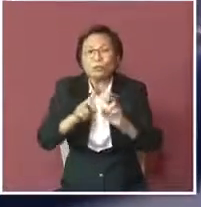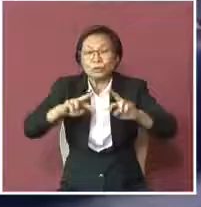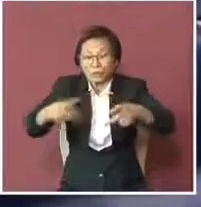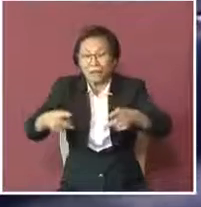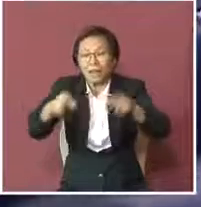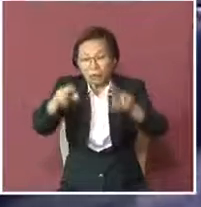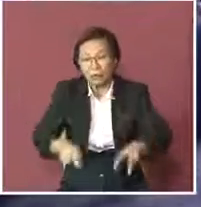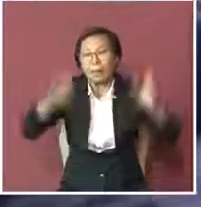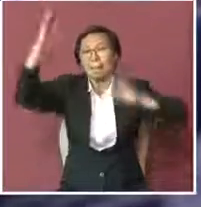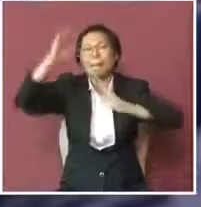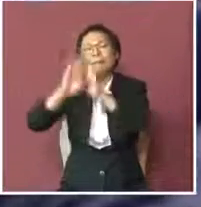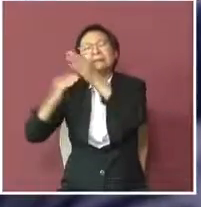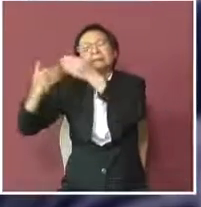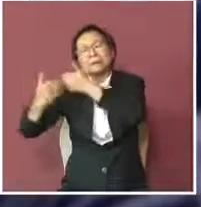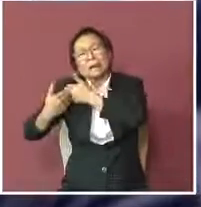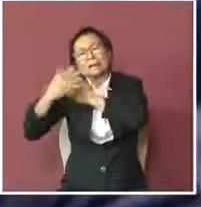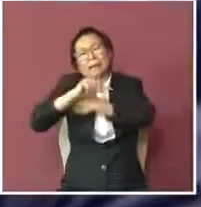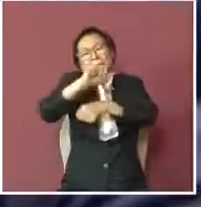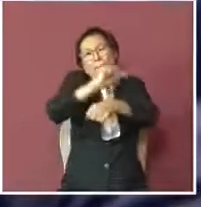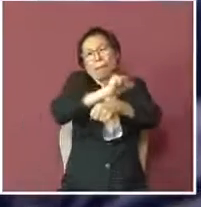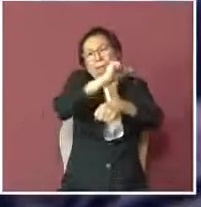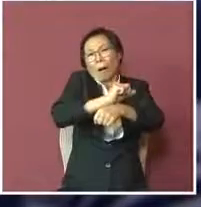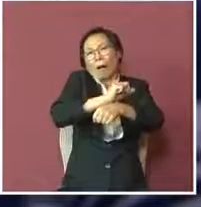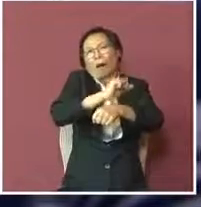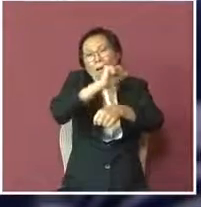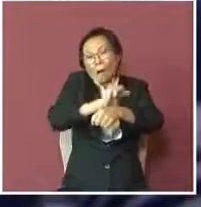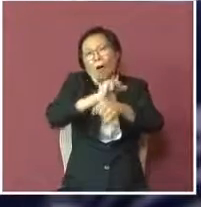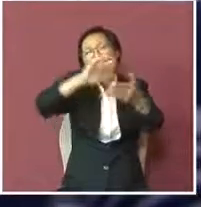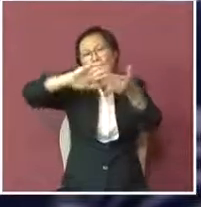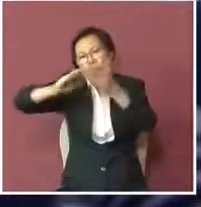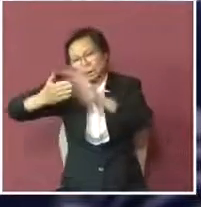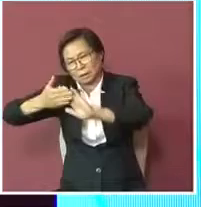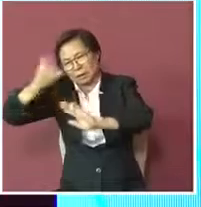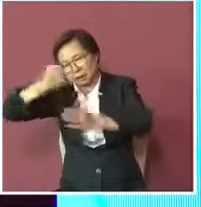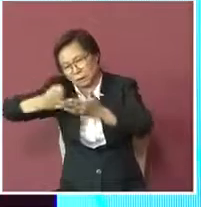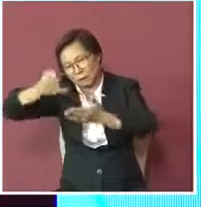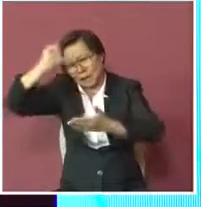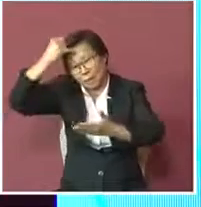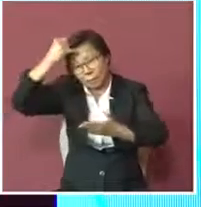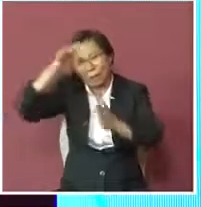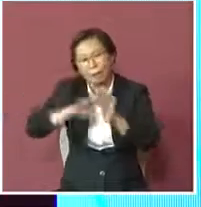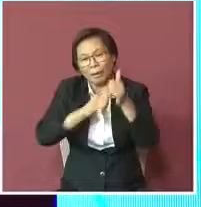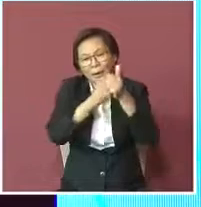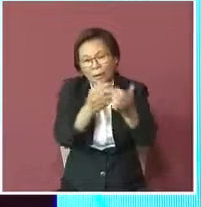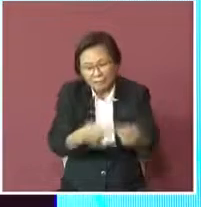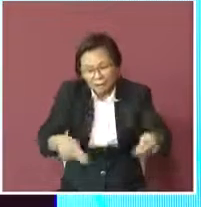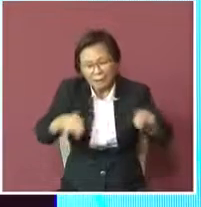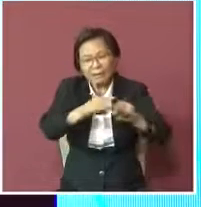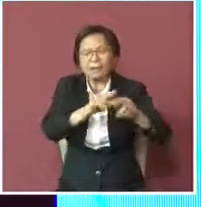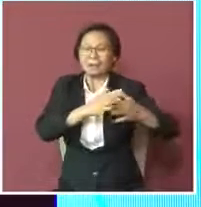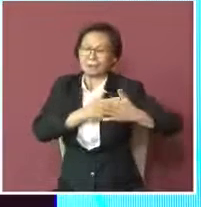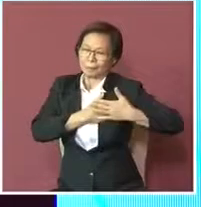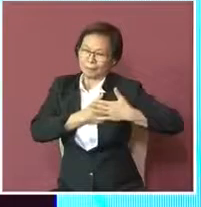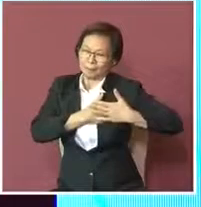yang bertanggung jawab dan berfungsi dalam masyarakat bailmu berlandaskan nilai murni